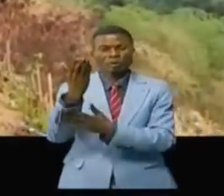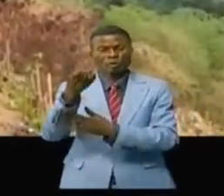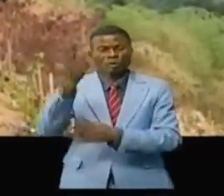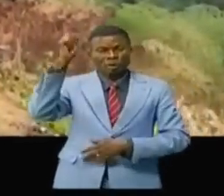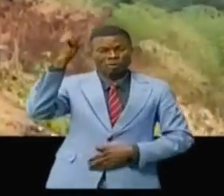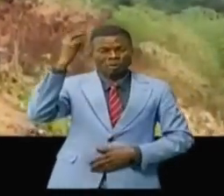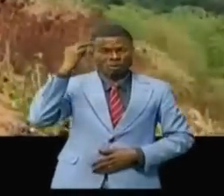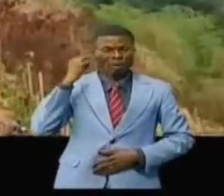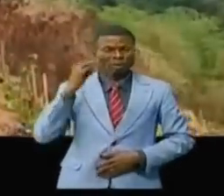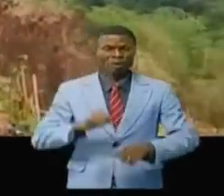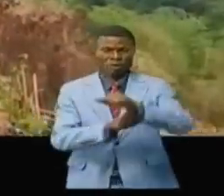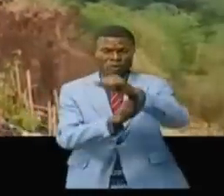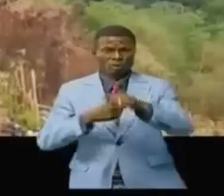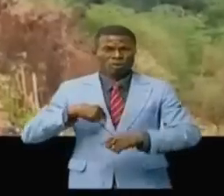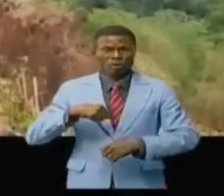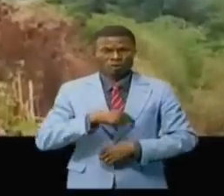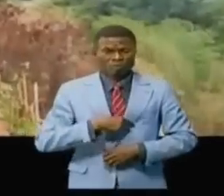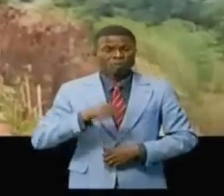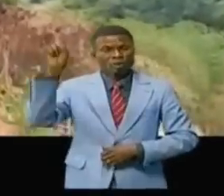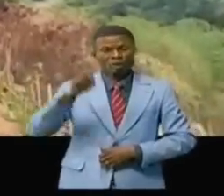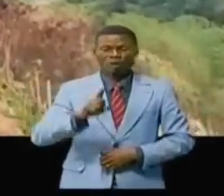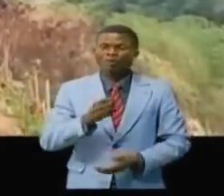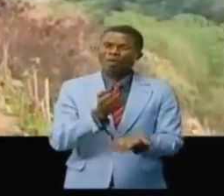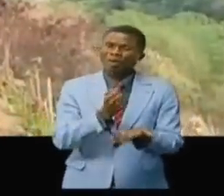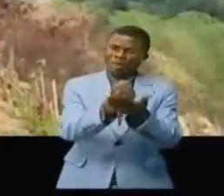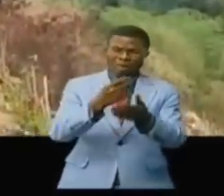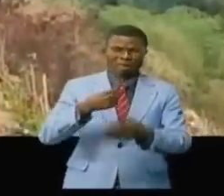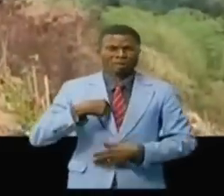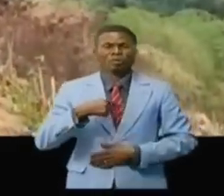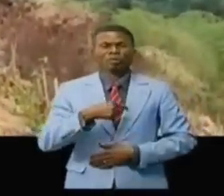ministre, de bien vouloir venir à notre secours.